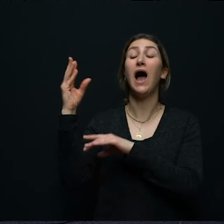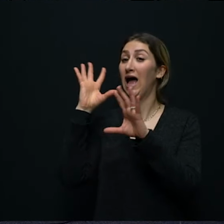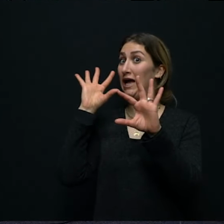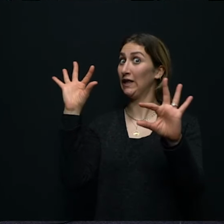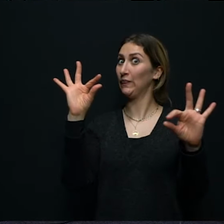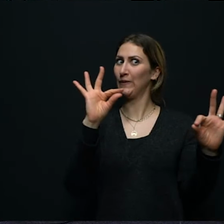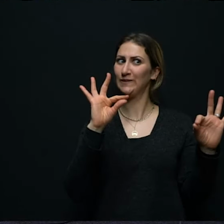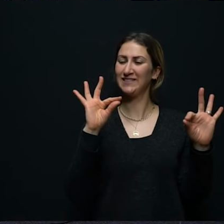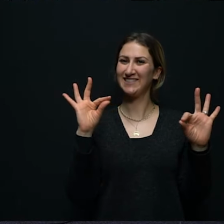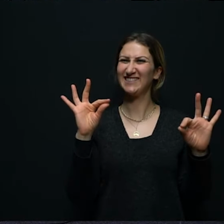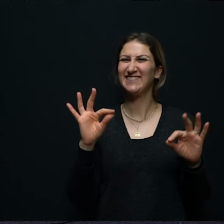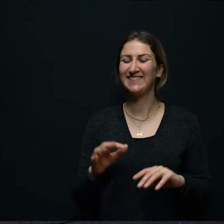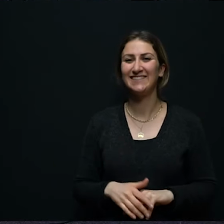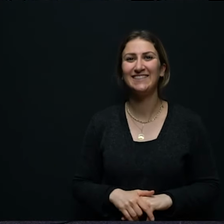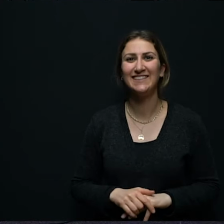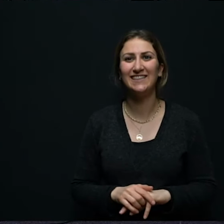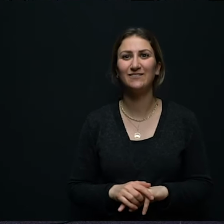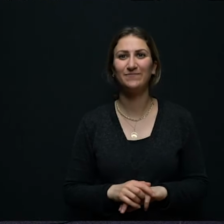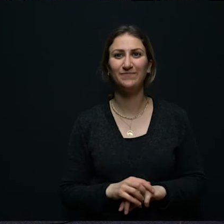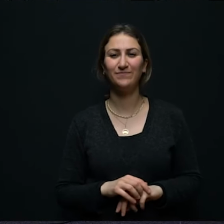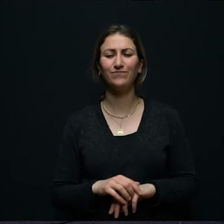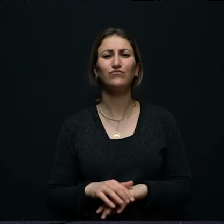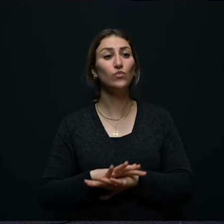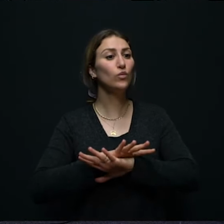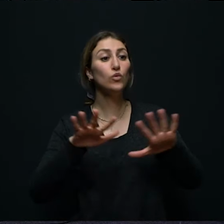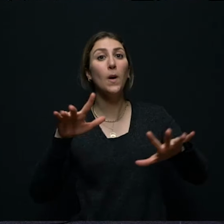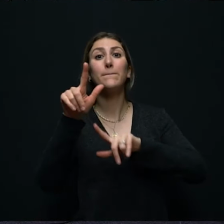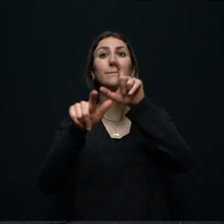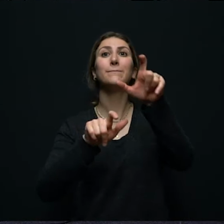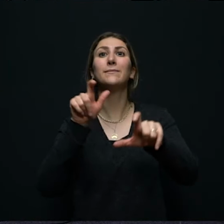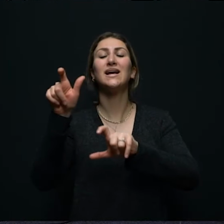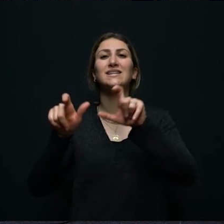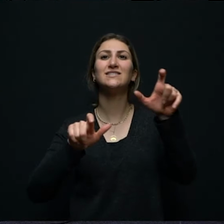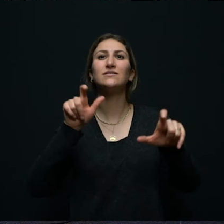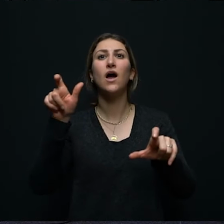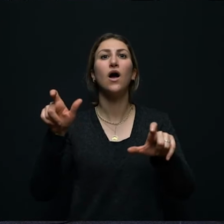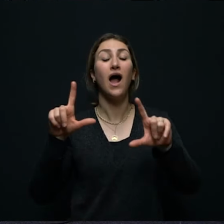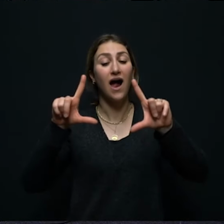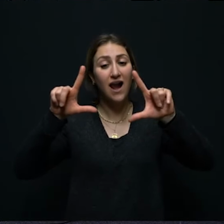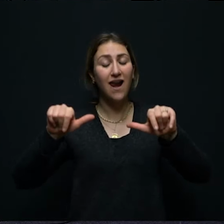boîte ça de l'église désolé pour les nouveaux qui sont de passage bien nous vous recevez la prière